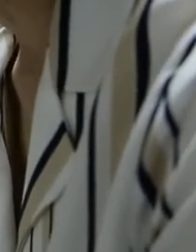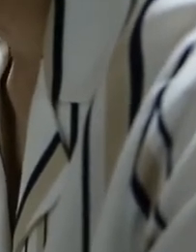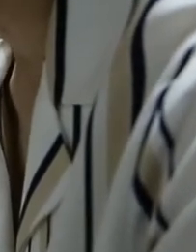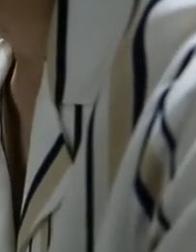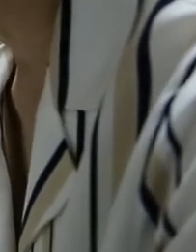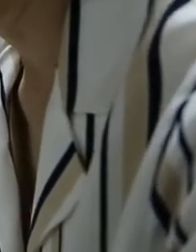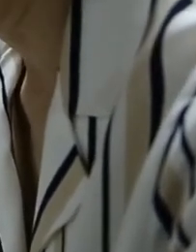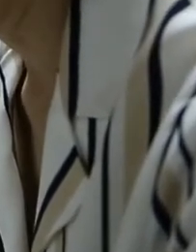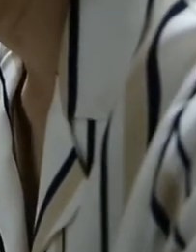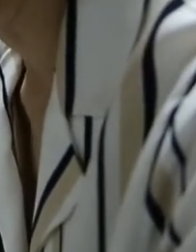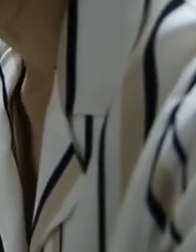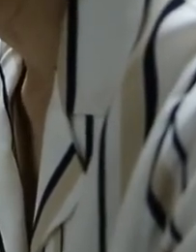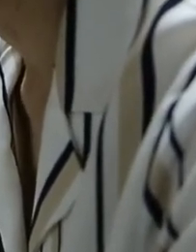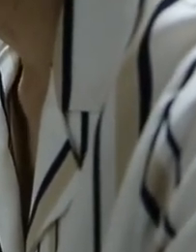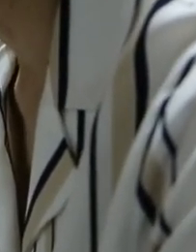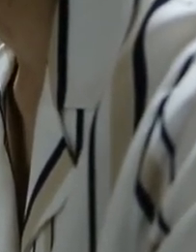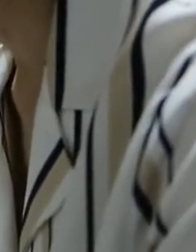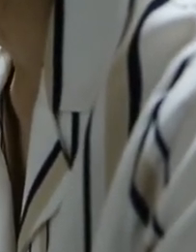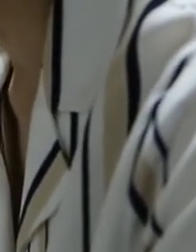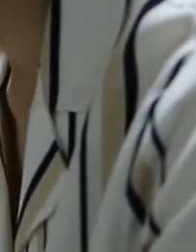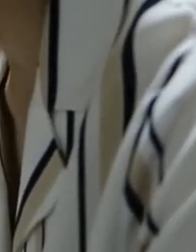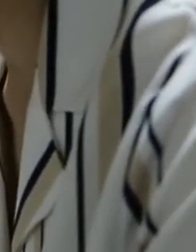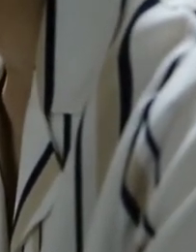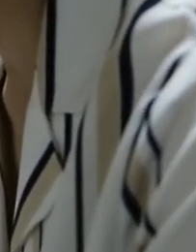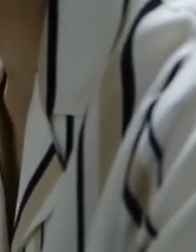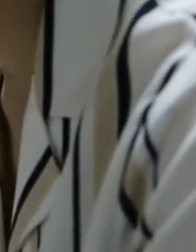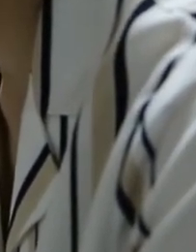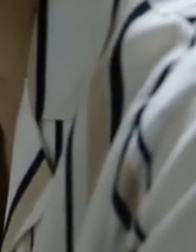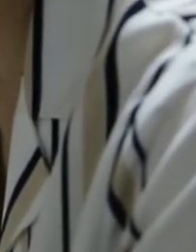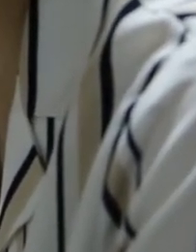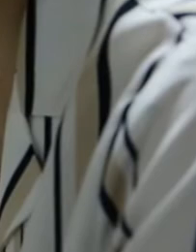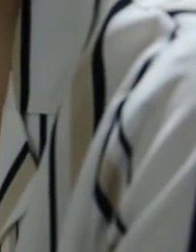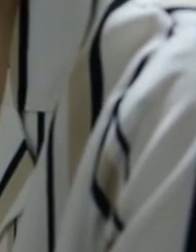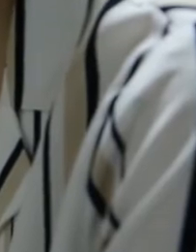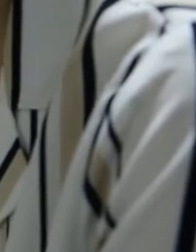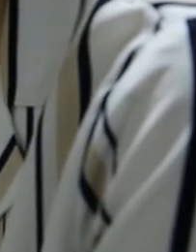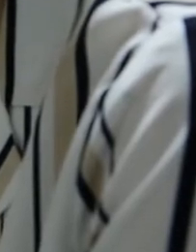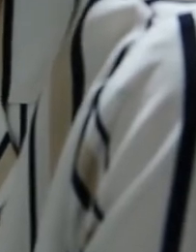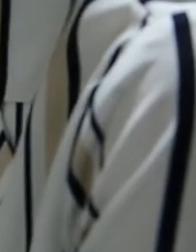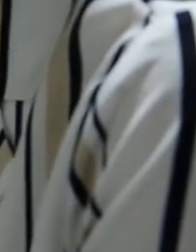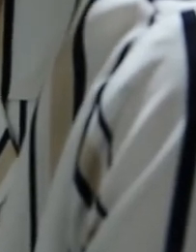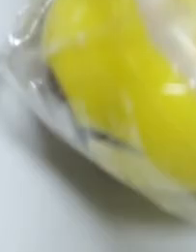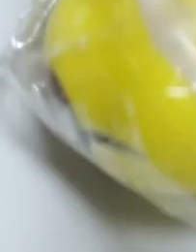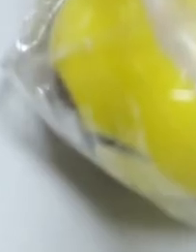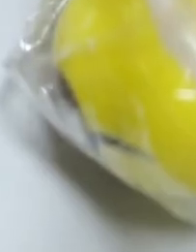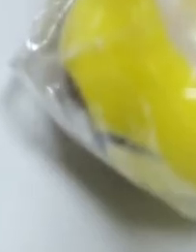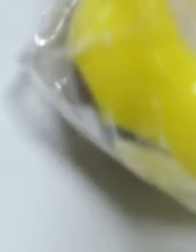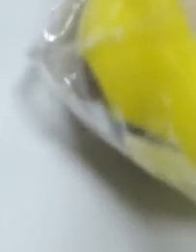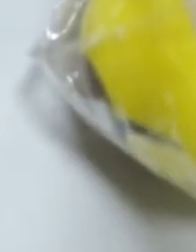되고요. 요거는 탄성이 조금 더 있어야 돼요. 그러니까 너무 지금 큰 걸 들어갔는데도